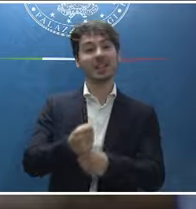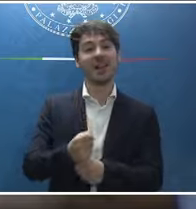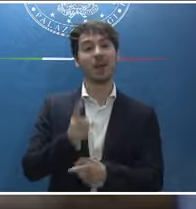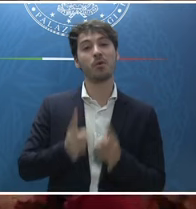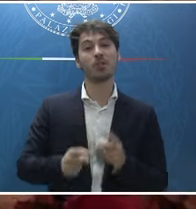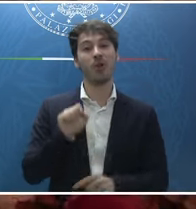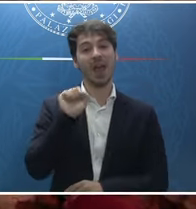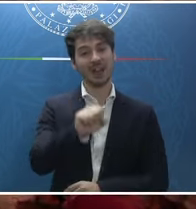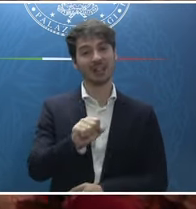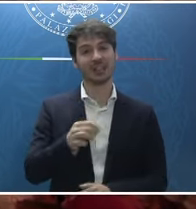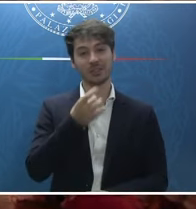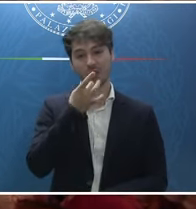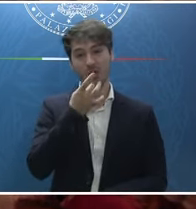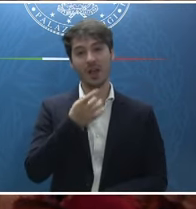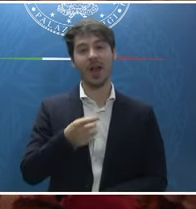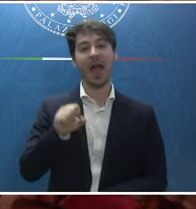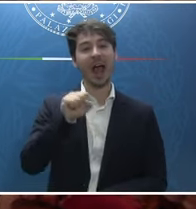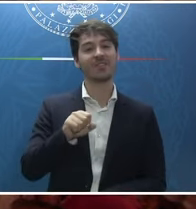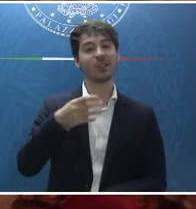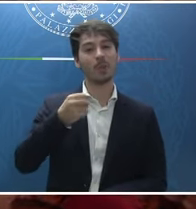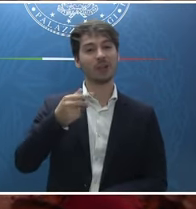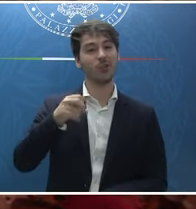antidroga, l'onorevole Alfredo Mantovano.